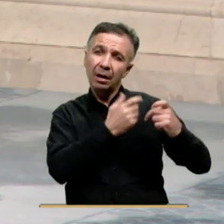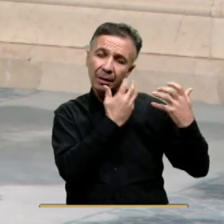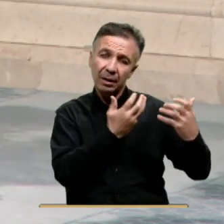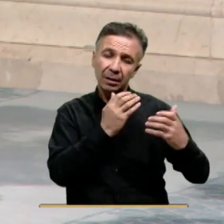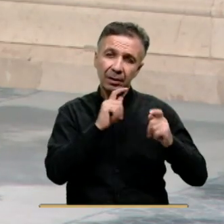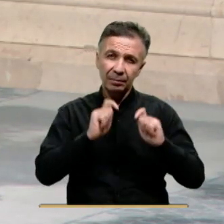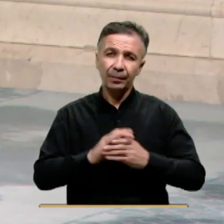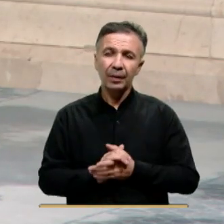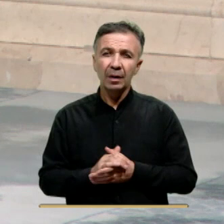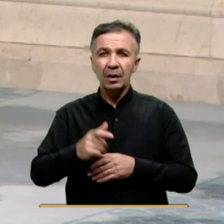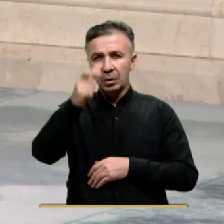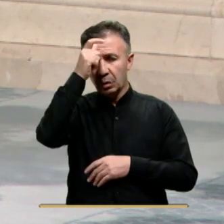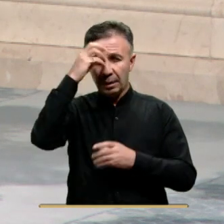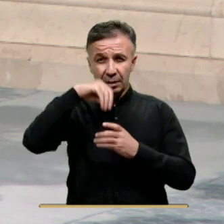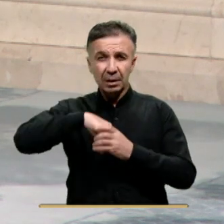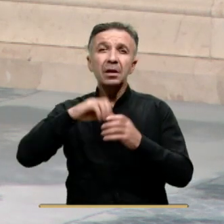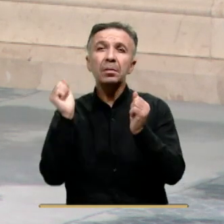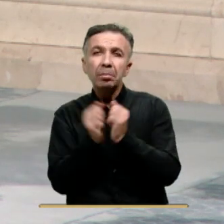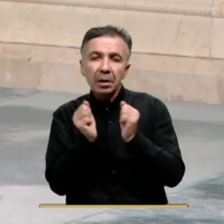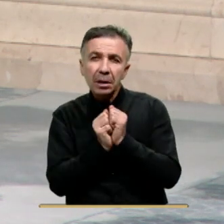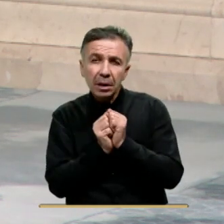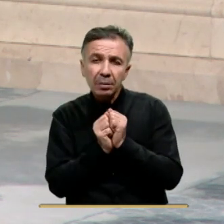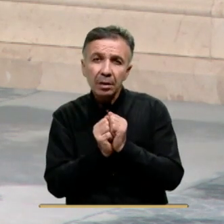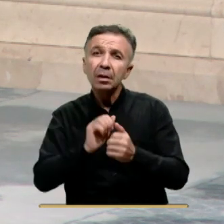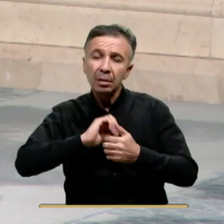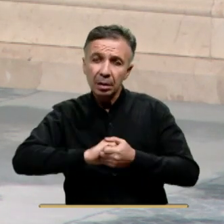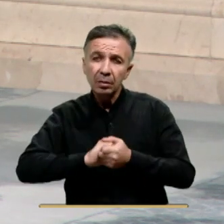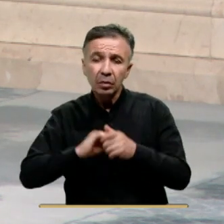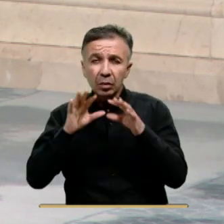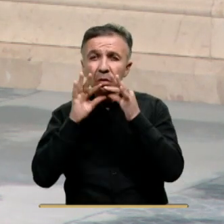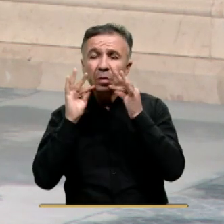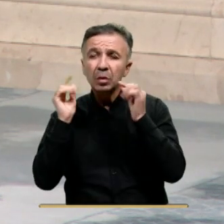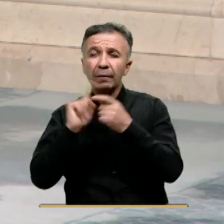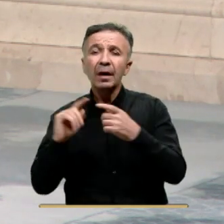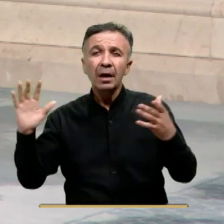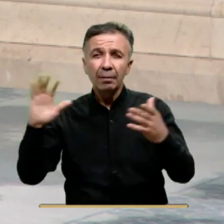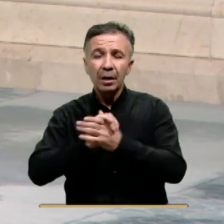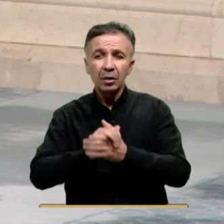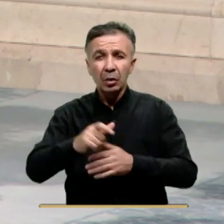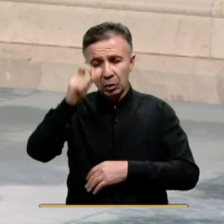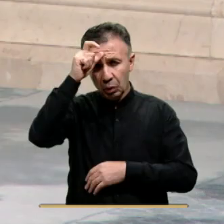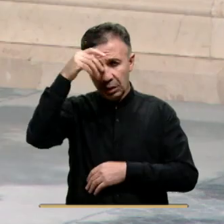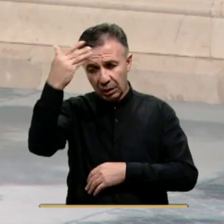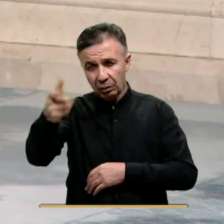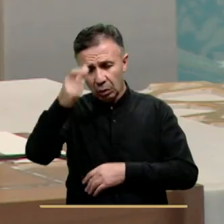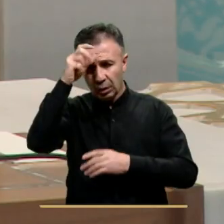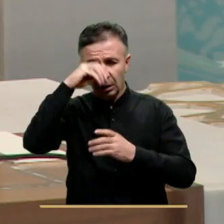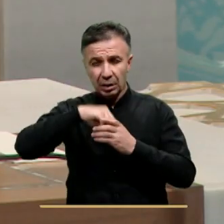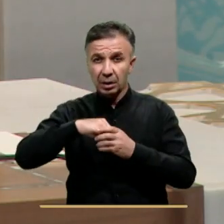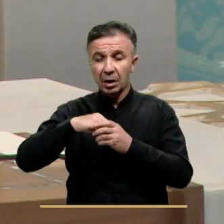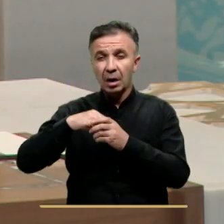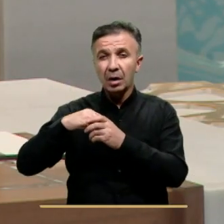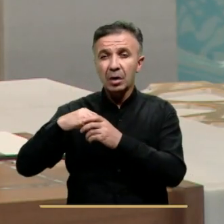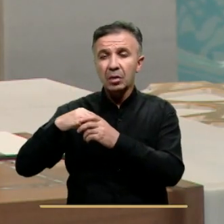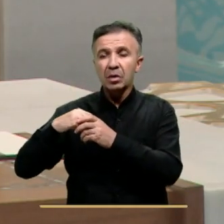ülkemizdeki birlik ve beraberliği huzur ve barışı yurt içi ve yurt dışında mücadele eden